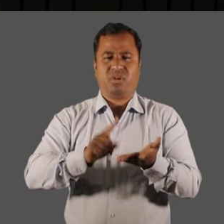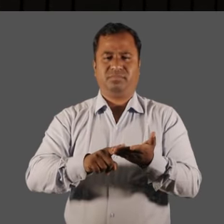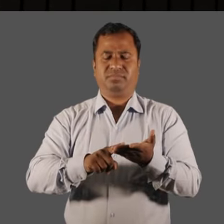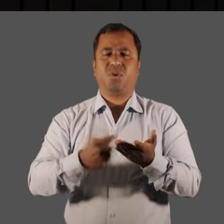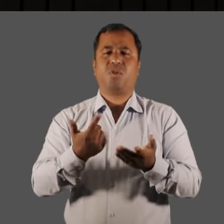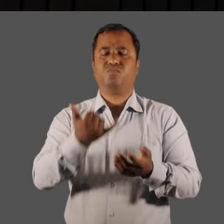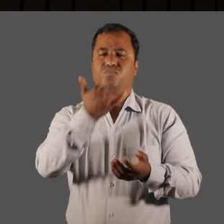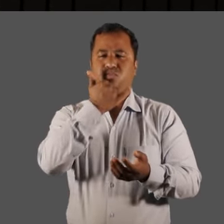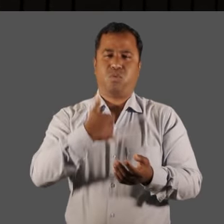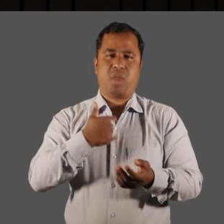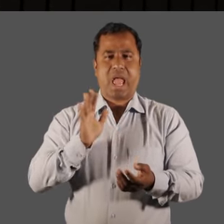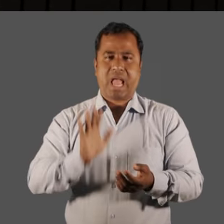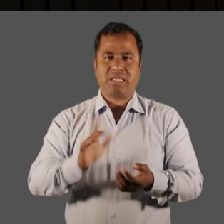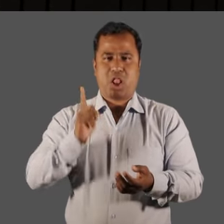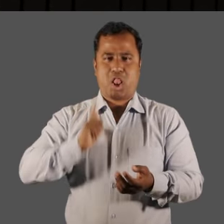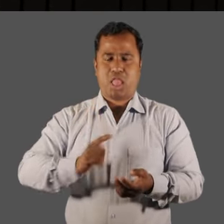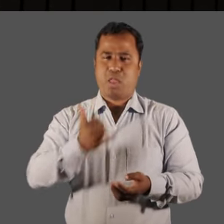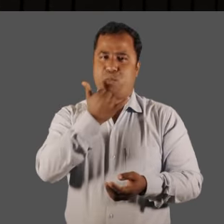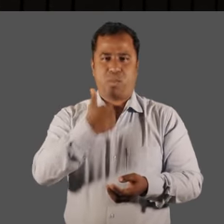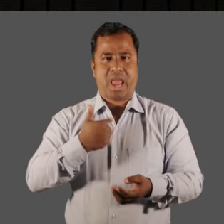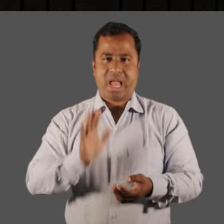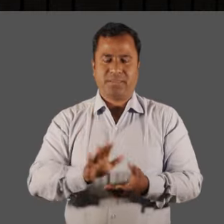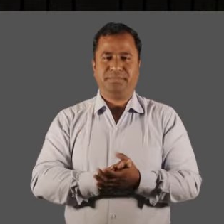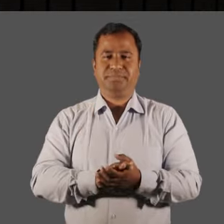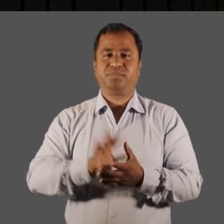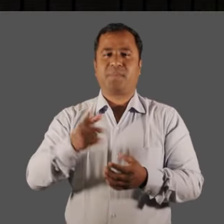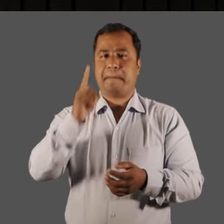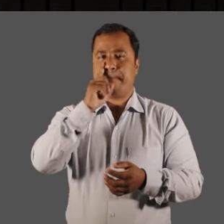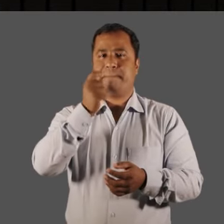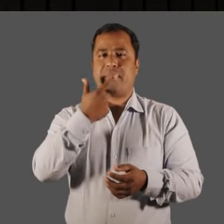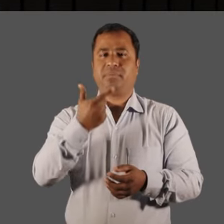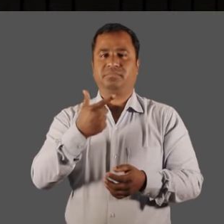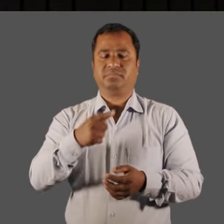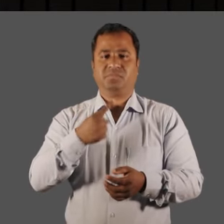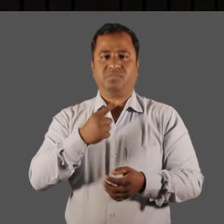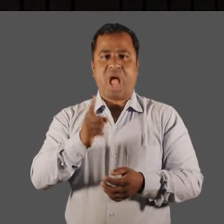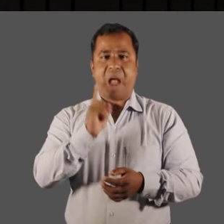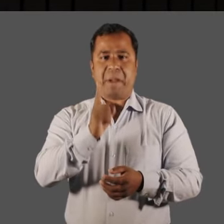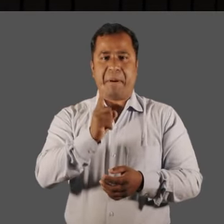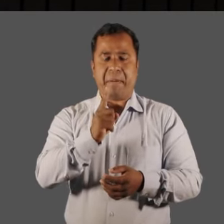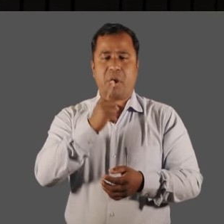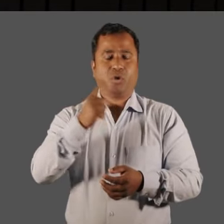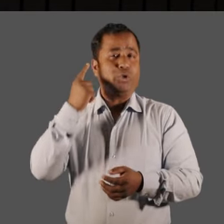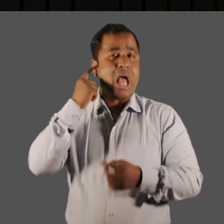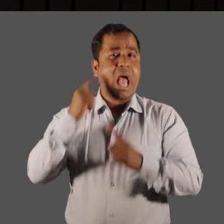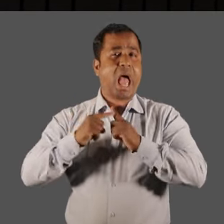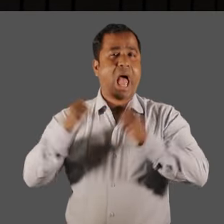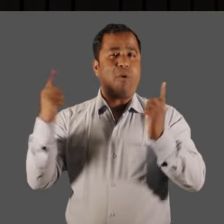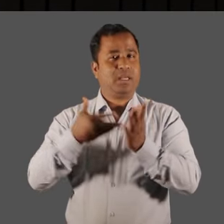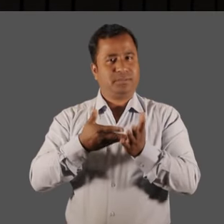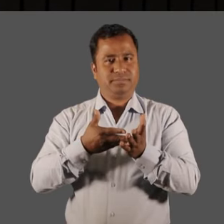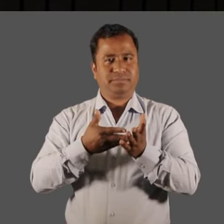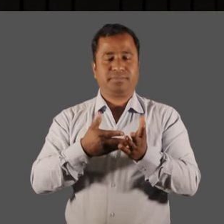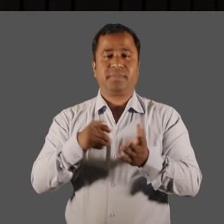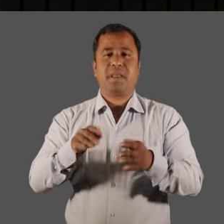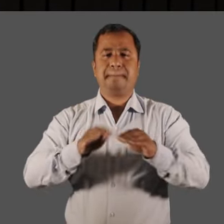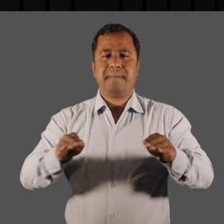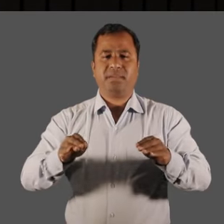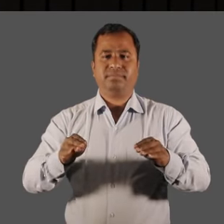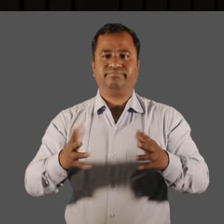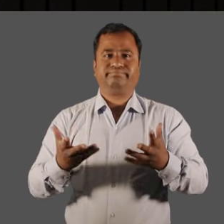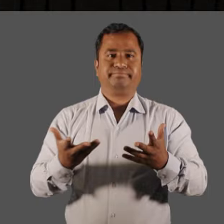করে ফেলেছি। এখন যেটা হয় কি, জেনারেল বাবা মারা কি করে, জোরে হয়তো হয়তো একটা ধমক দিল, সেটা কিন্তু আসলে বাচ্চাটার জন্য